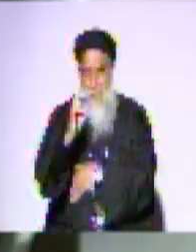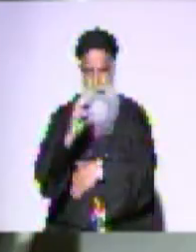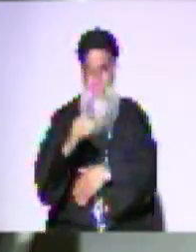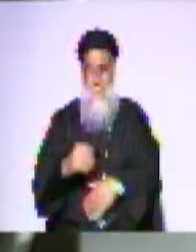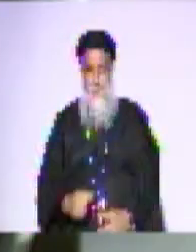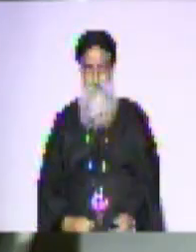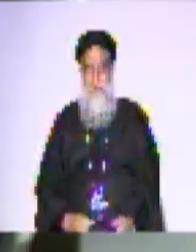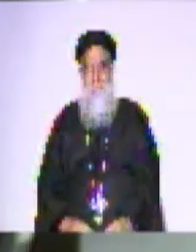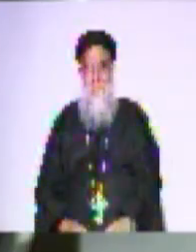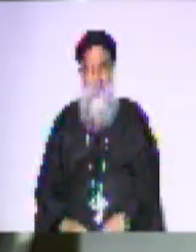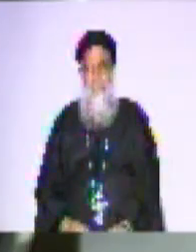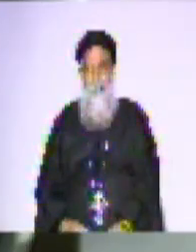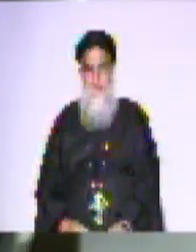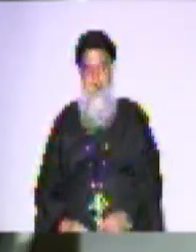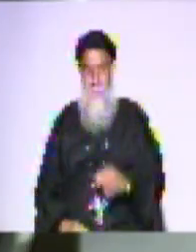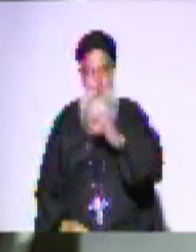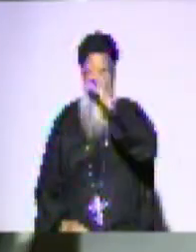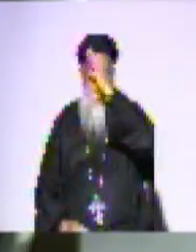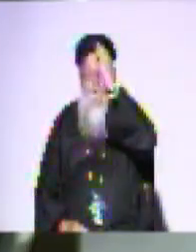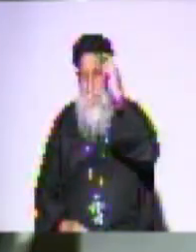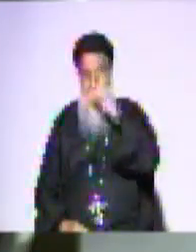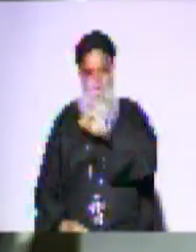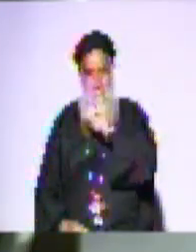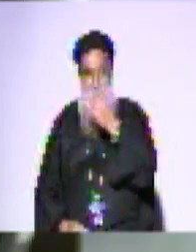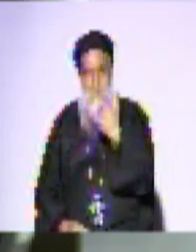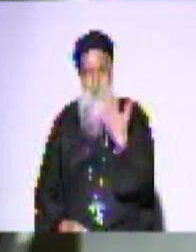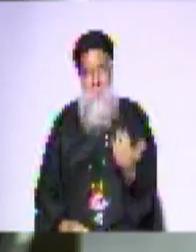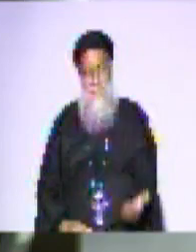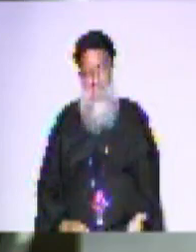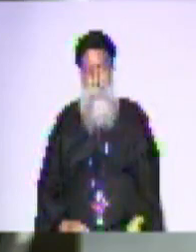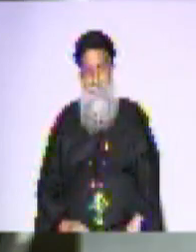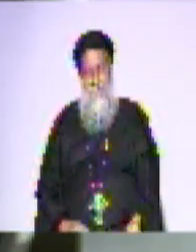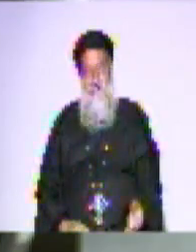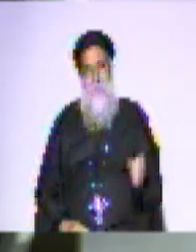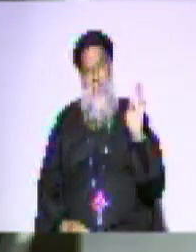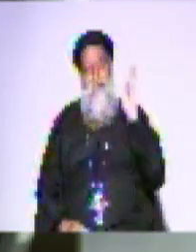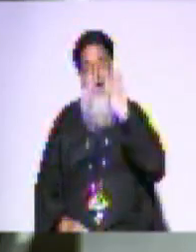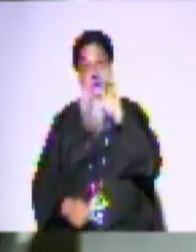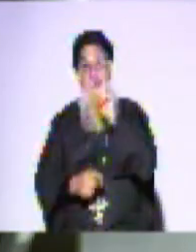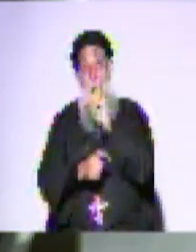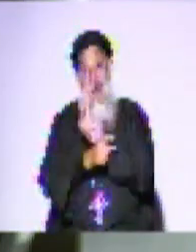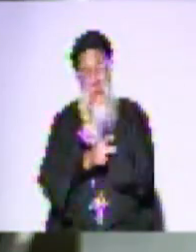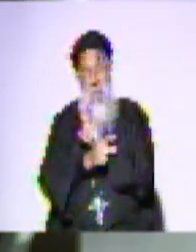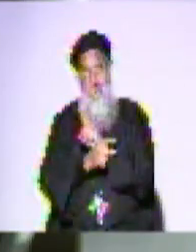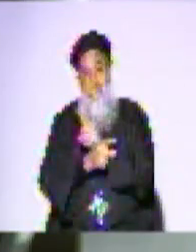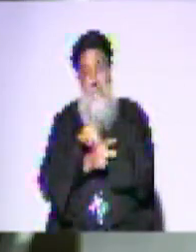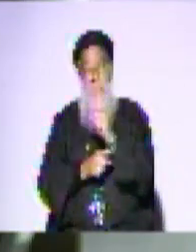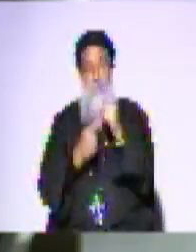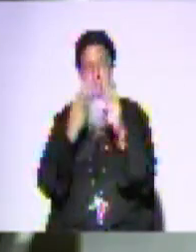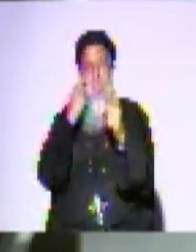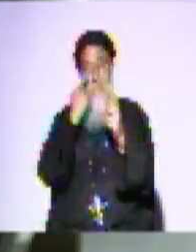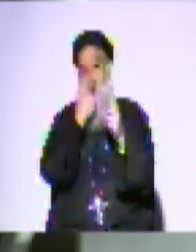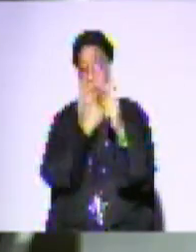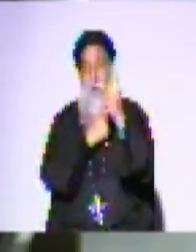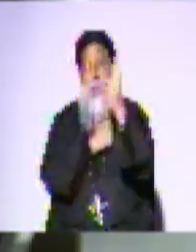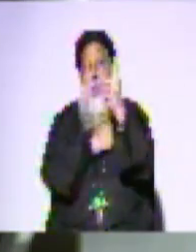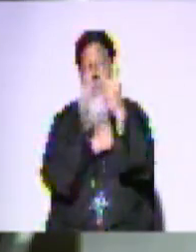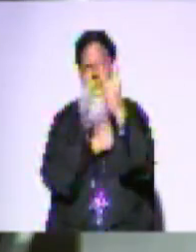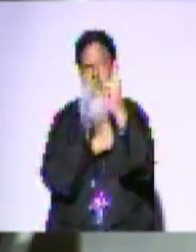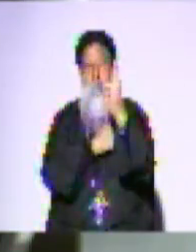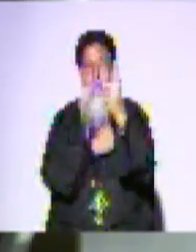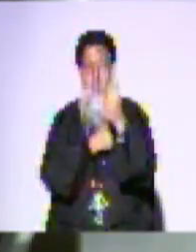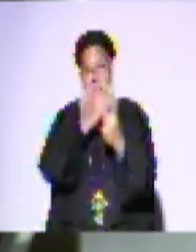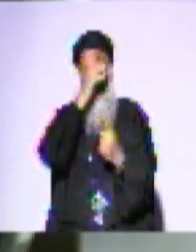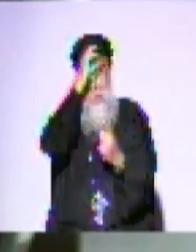قدوة. مش قدوة. يعني اللي يعلم لازم يكون قدوة. مش قدوة يبقى ما